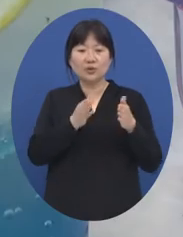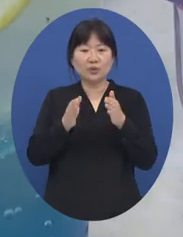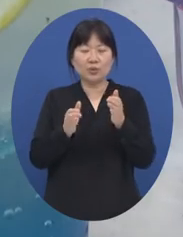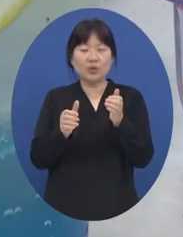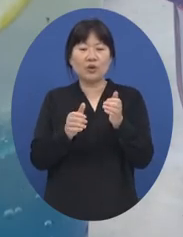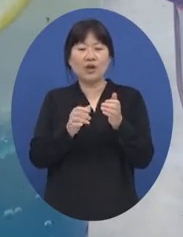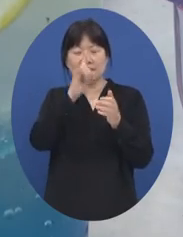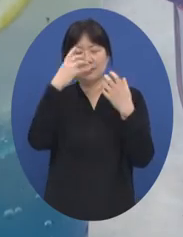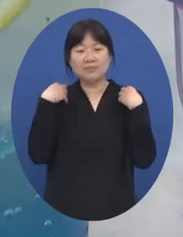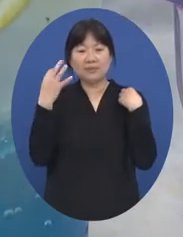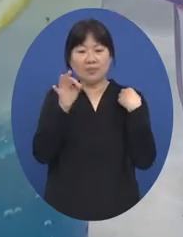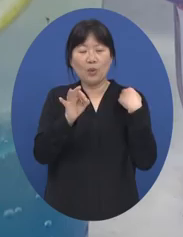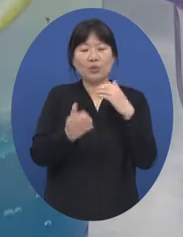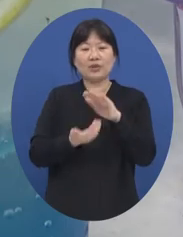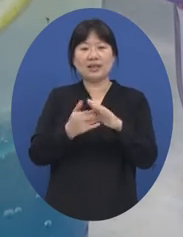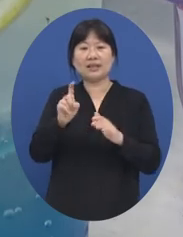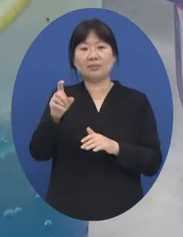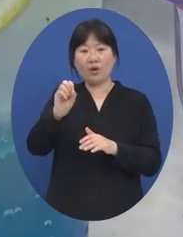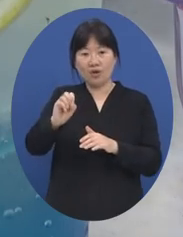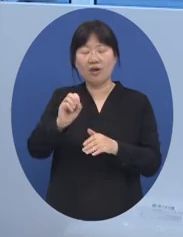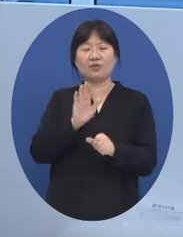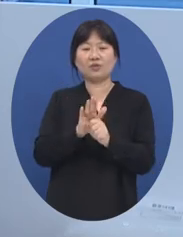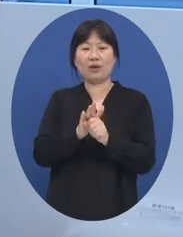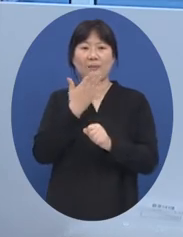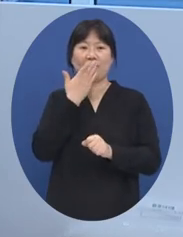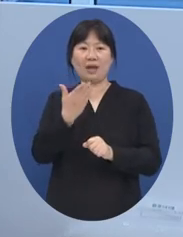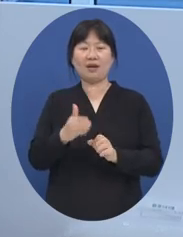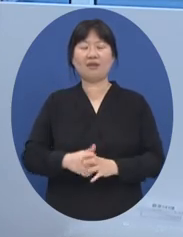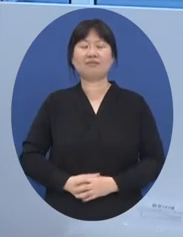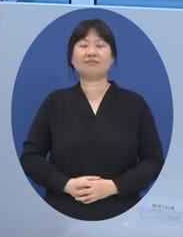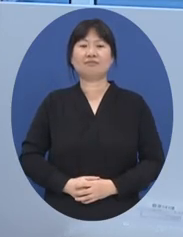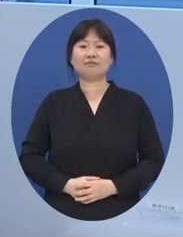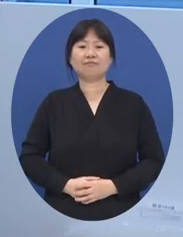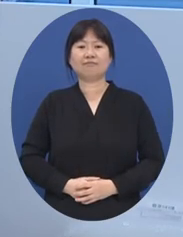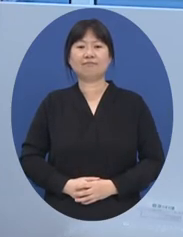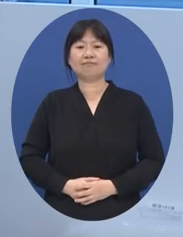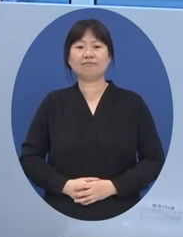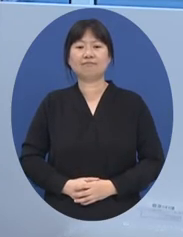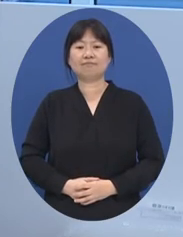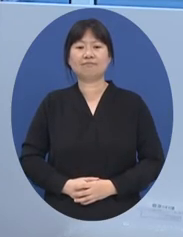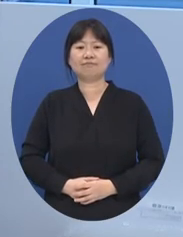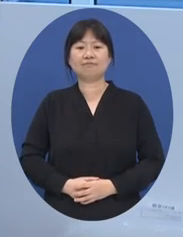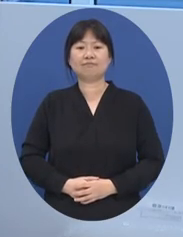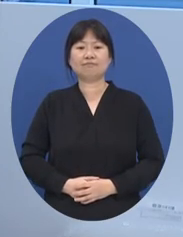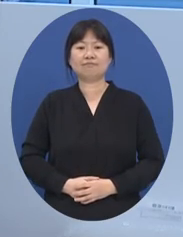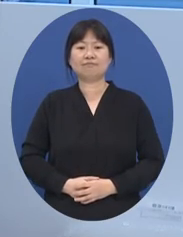최대 10억 원까지 지원받을 수 있습니다. 경기지TV 최지연입니다.